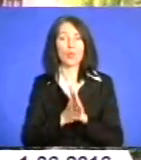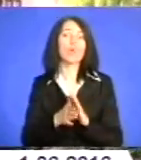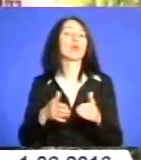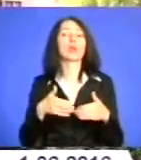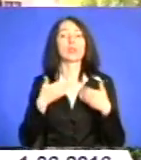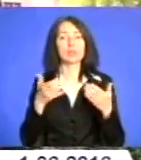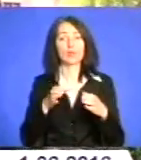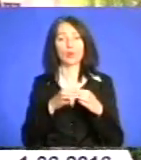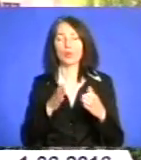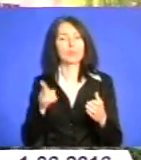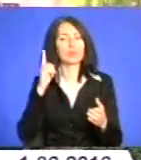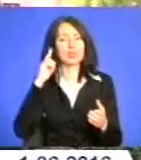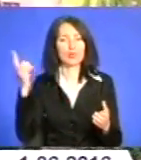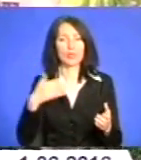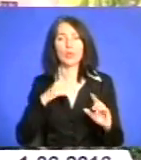згідні